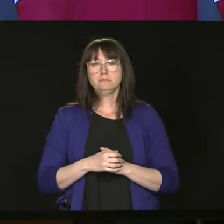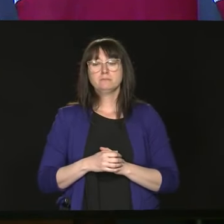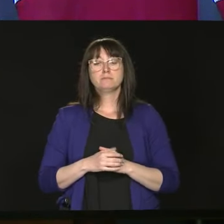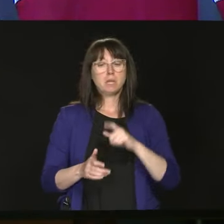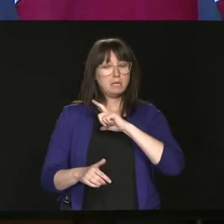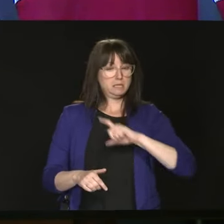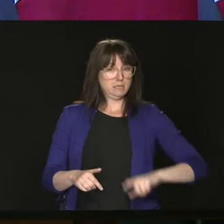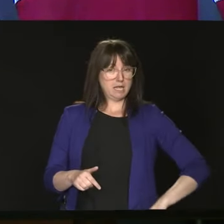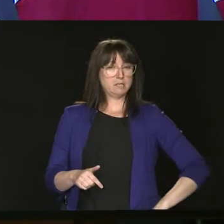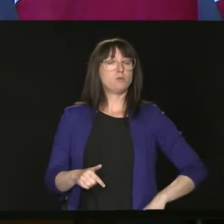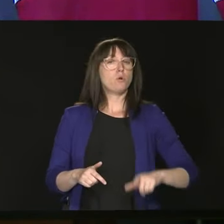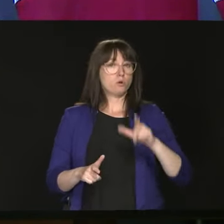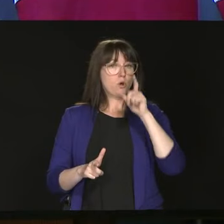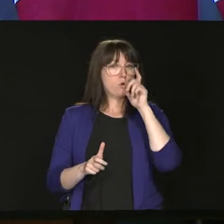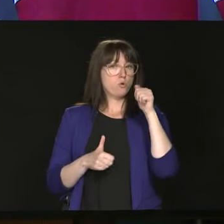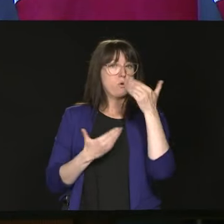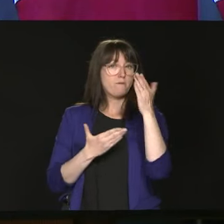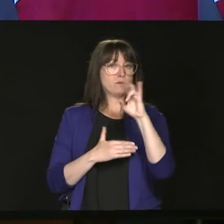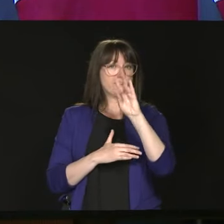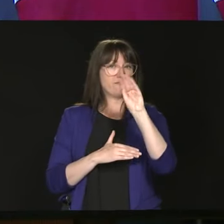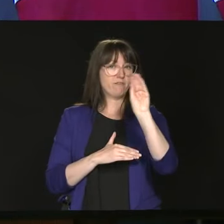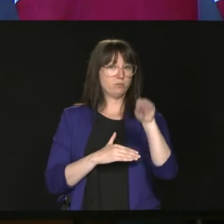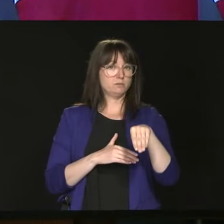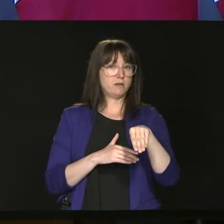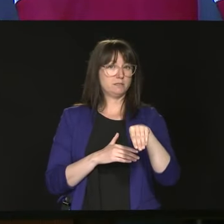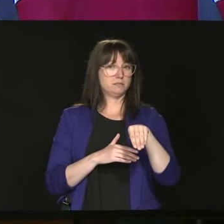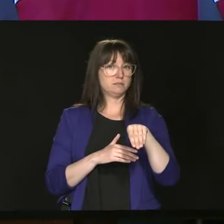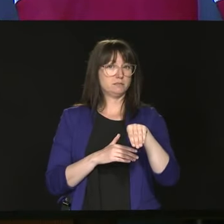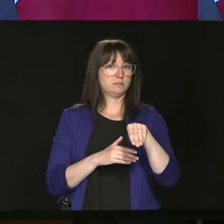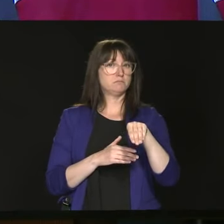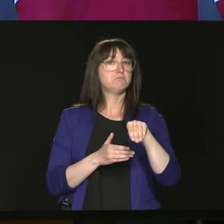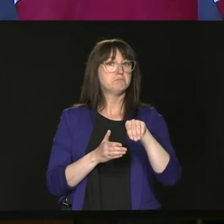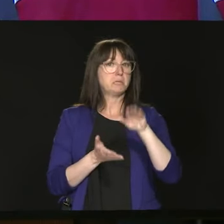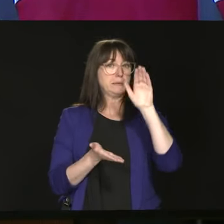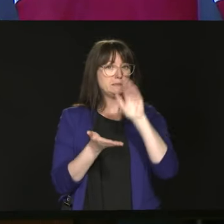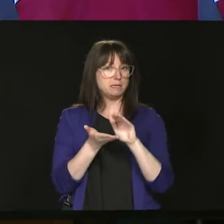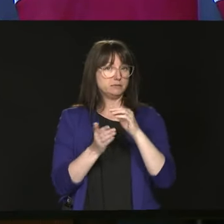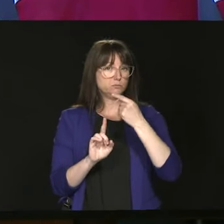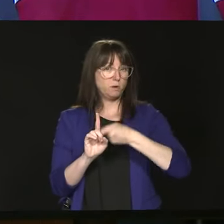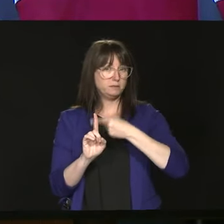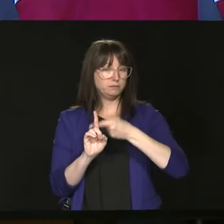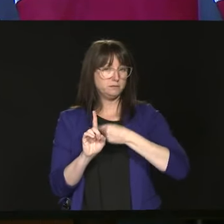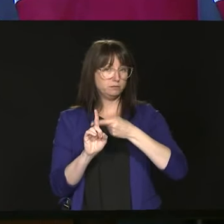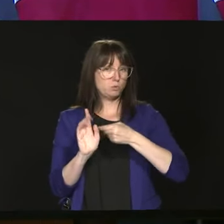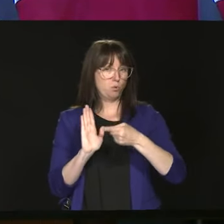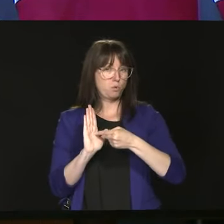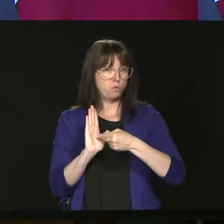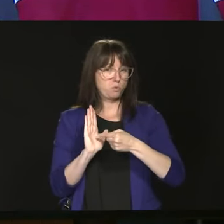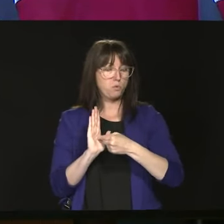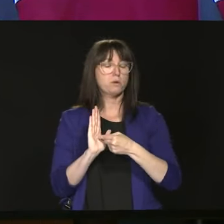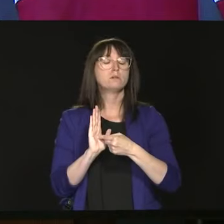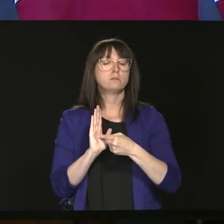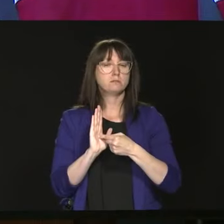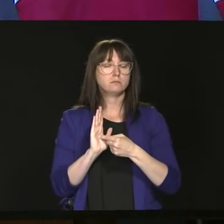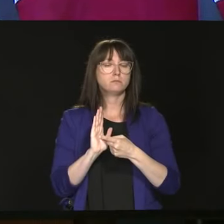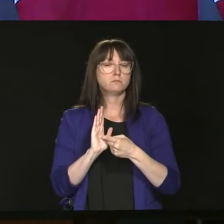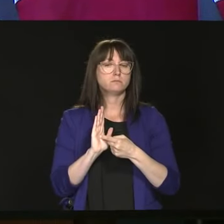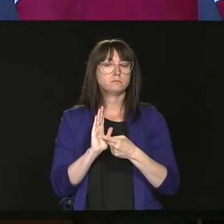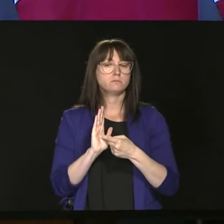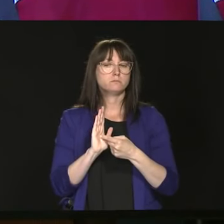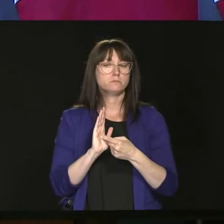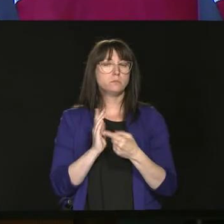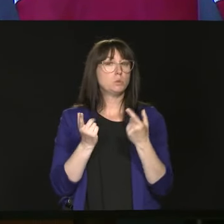ou mai, peuvent également présenter une demande. Nous prévoyons que le nouvel programme